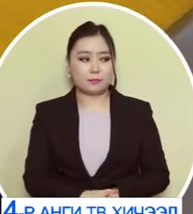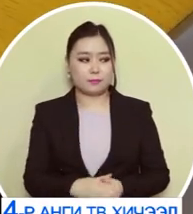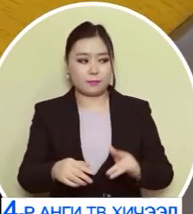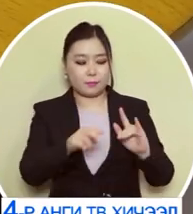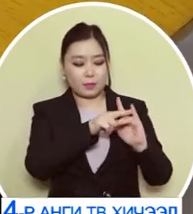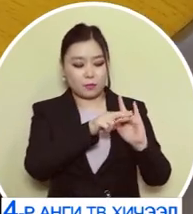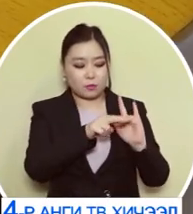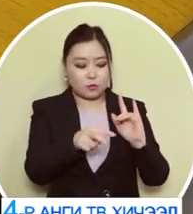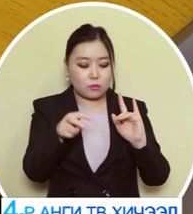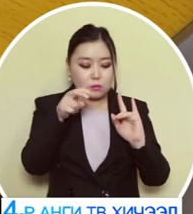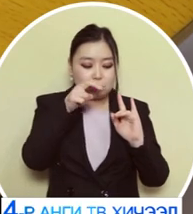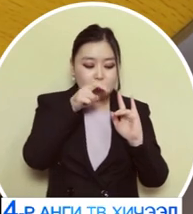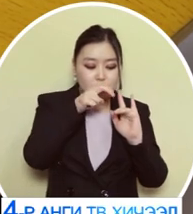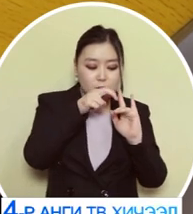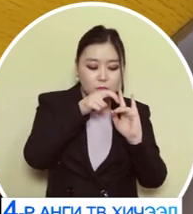Жанам екен.